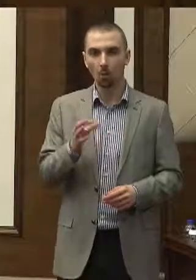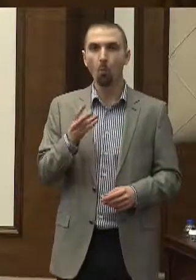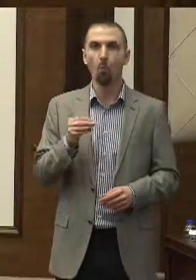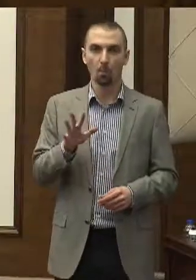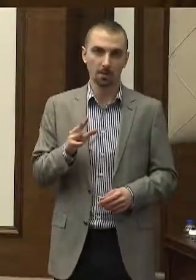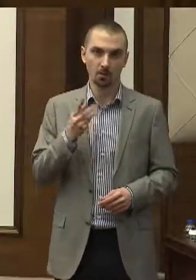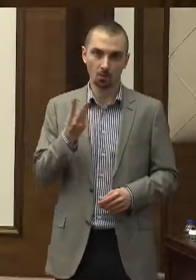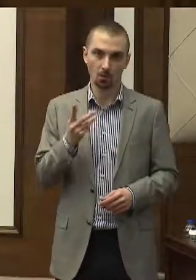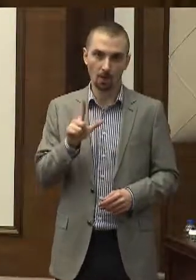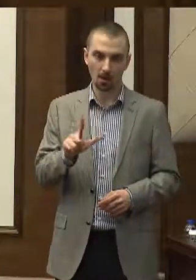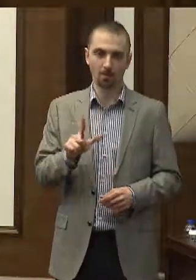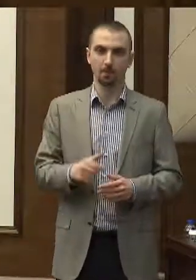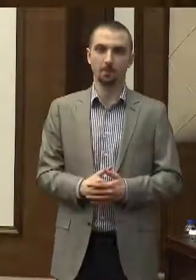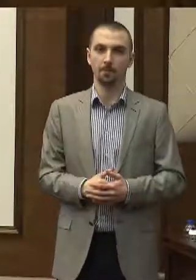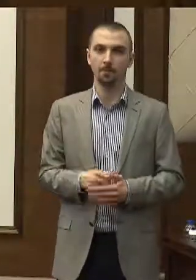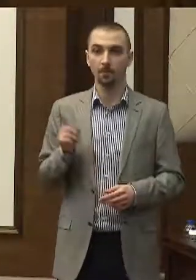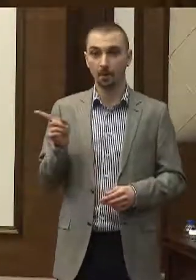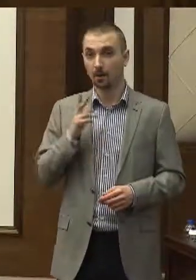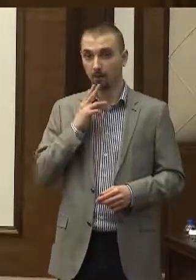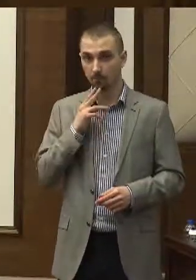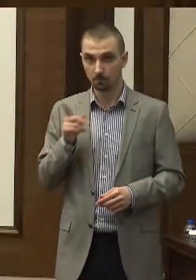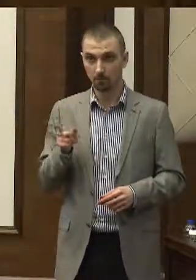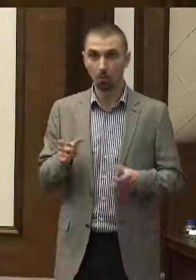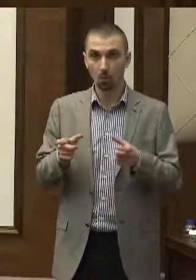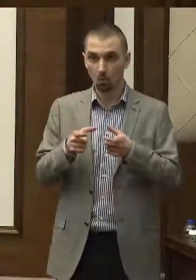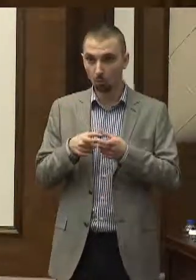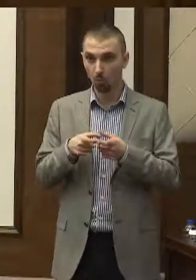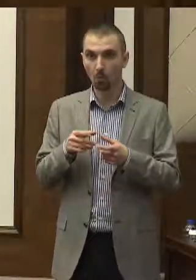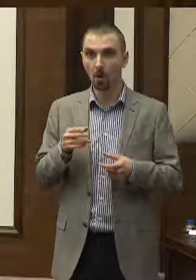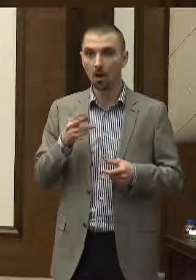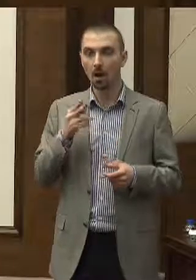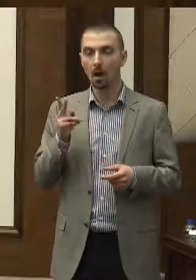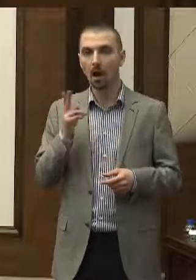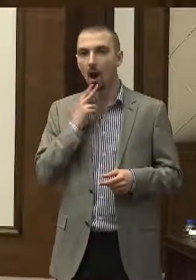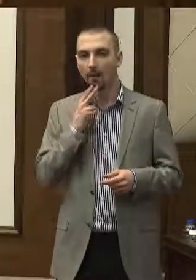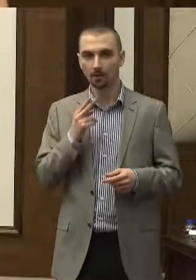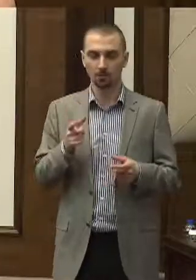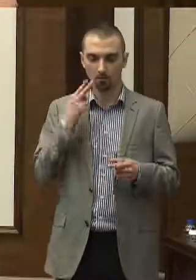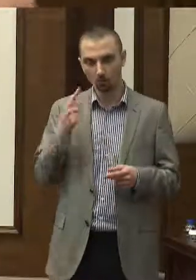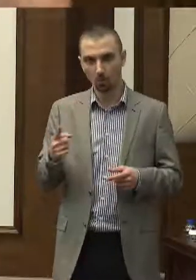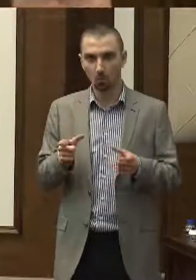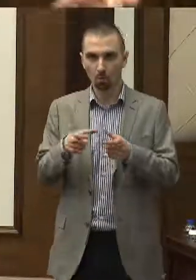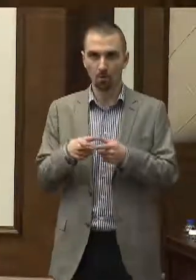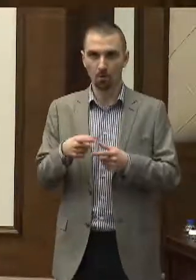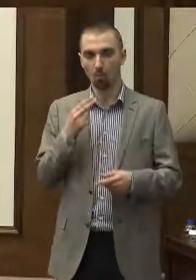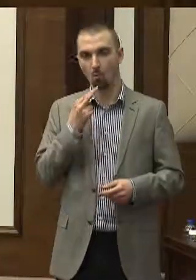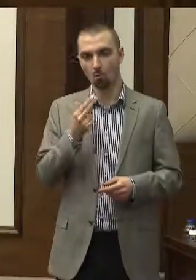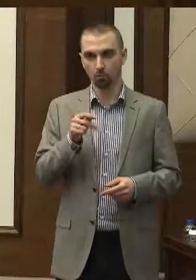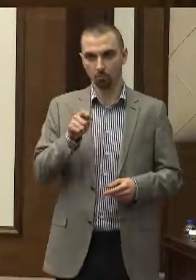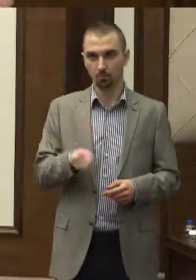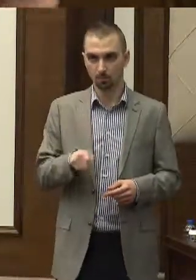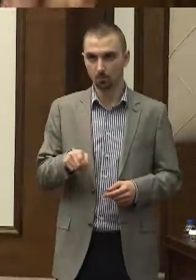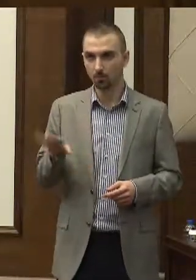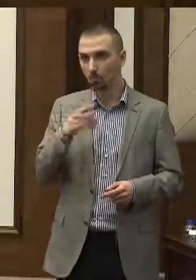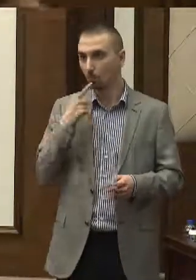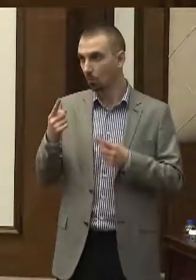söylüyorum. Emine Hanım grup adına falan konuşmadı. Kadın adına konuştu. Sizden herhangi bir söz almak